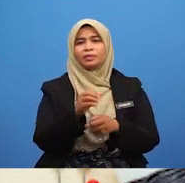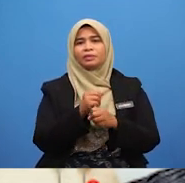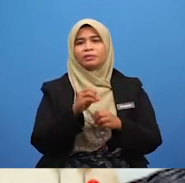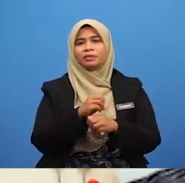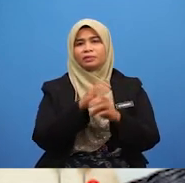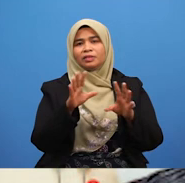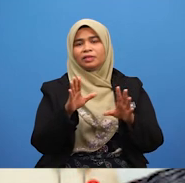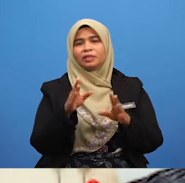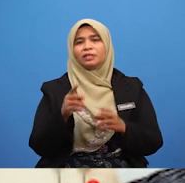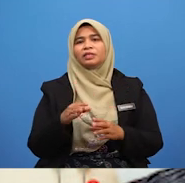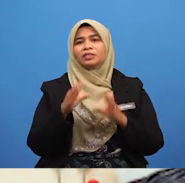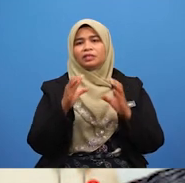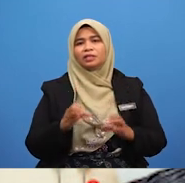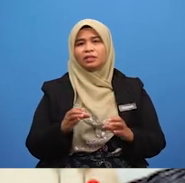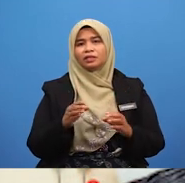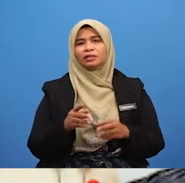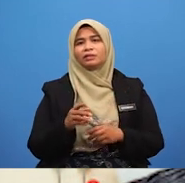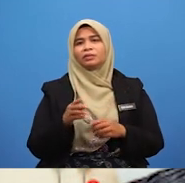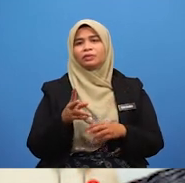teknik menggunting fabrik.